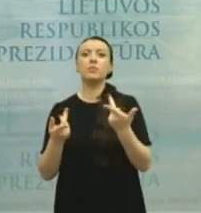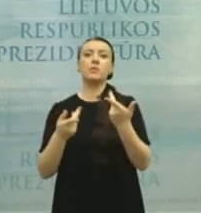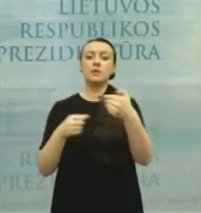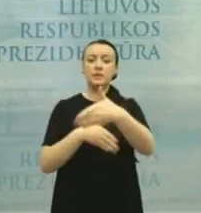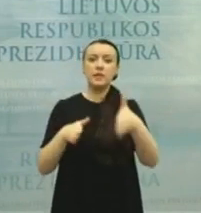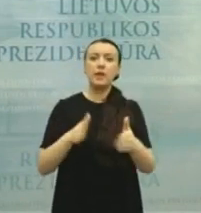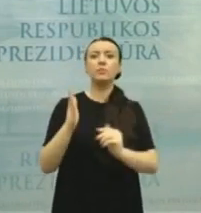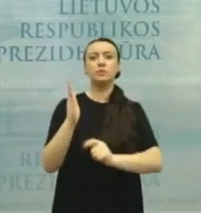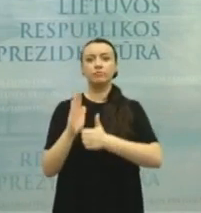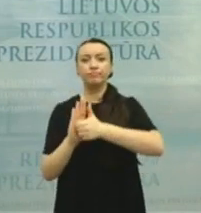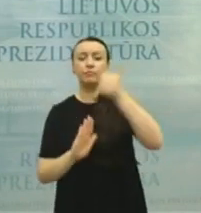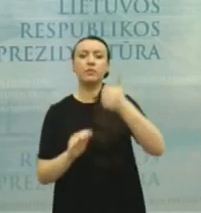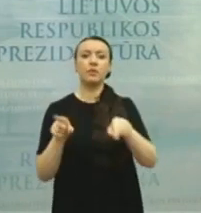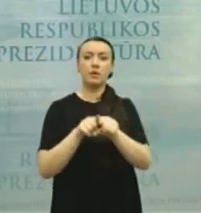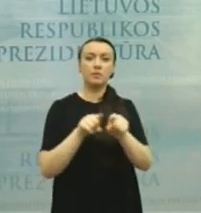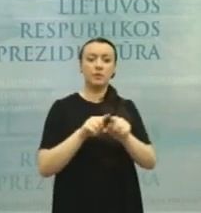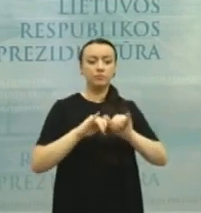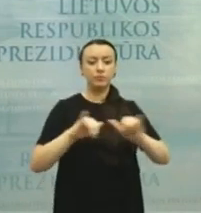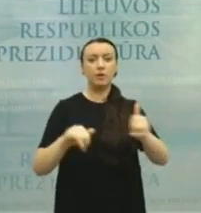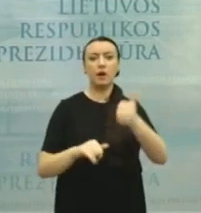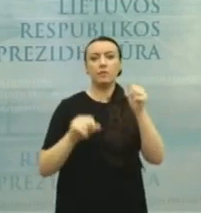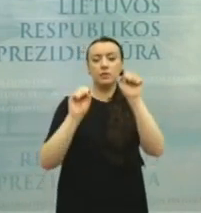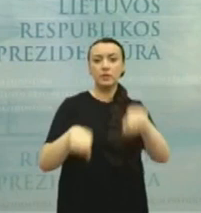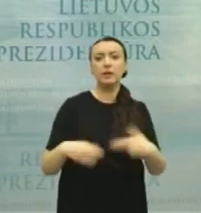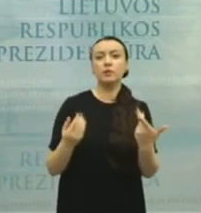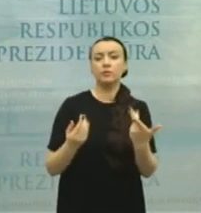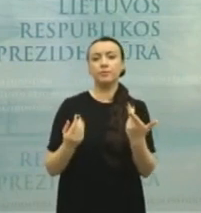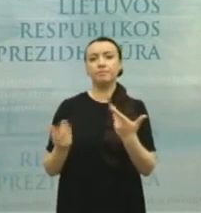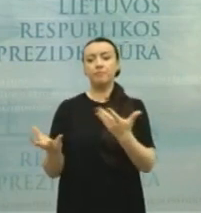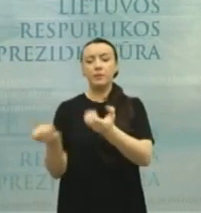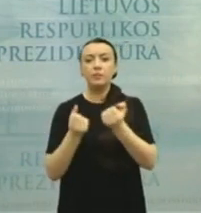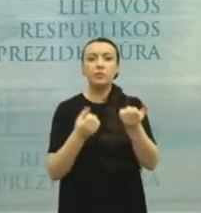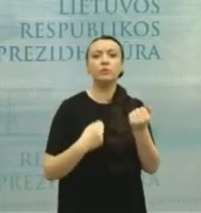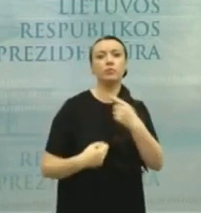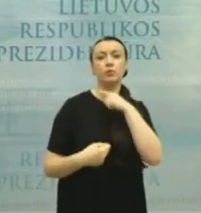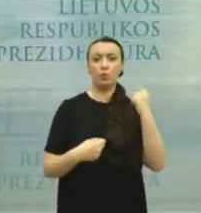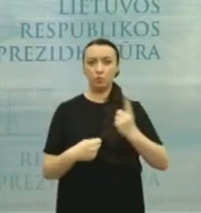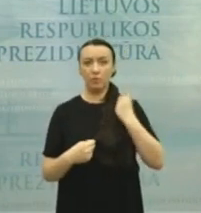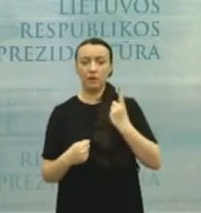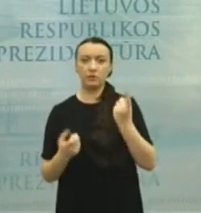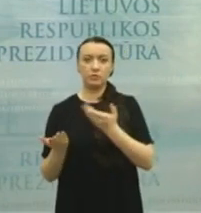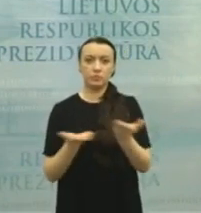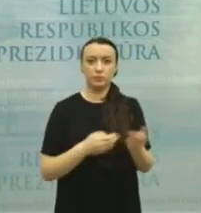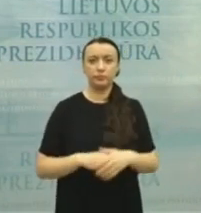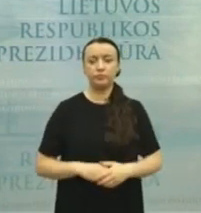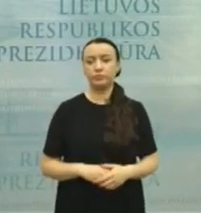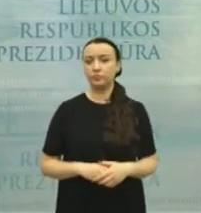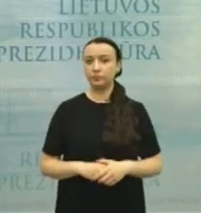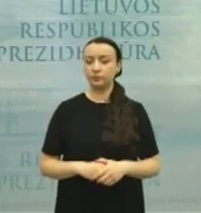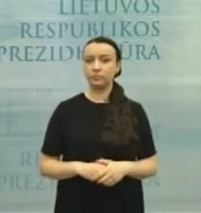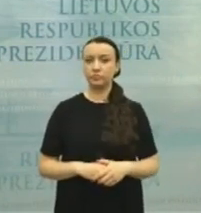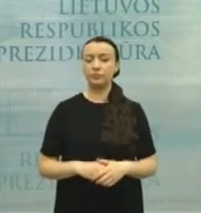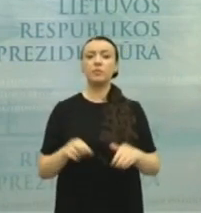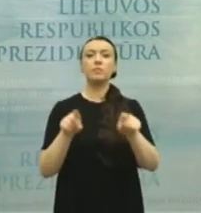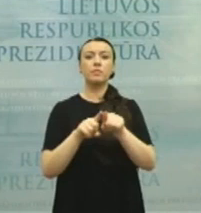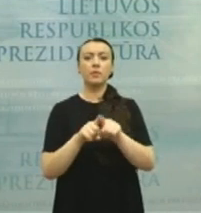infrastruktūros plėtrai, tam, kad mes galėtumėm užtikrinti kuo platesnį sporto meistriškumą, masiškumą. Mes